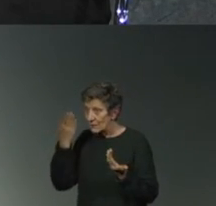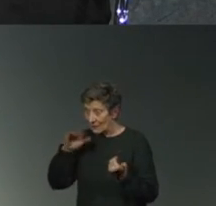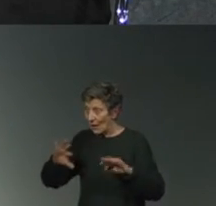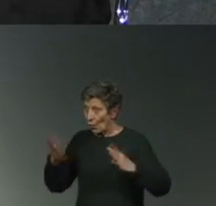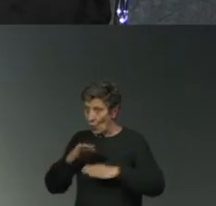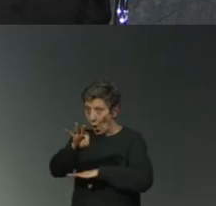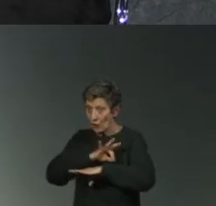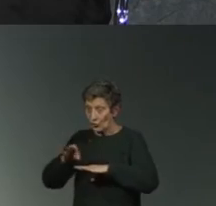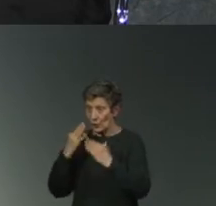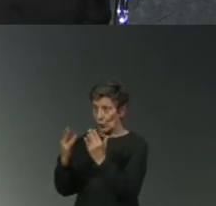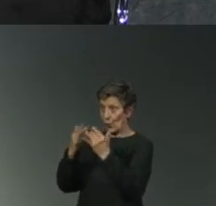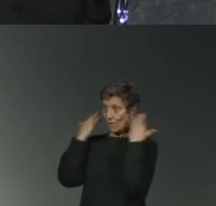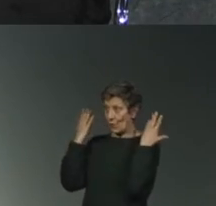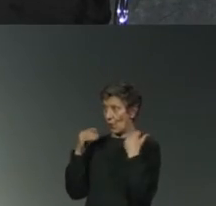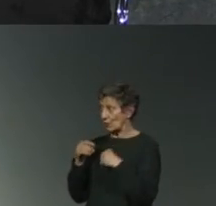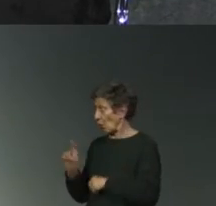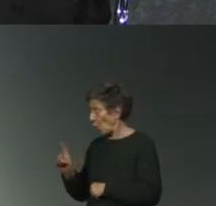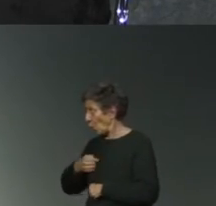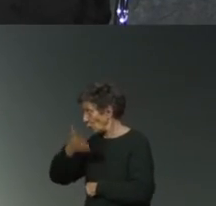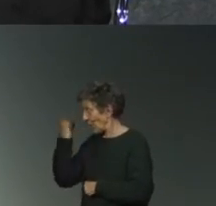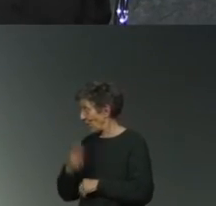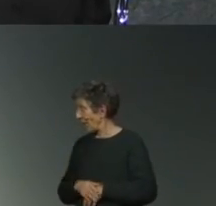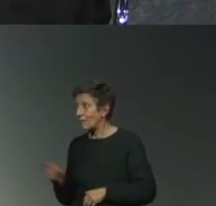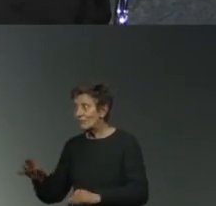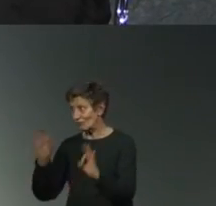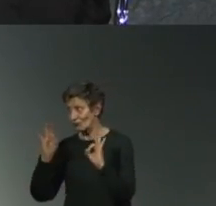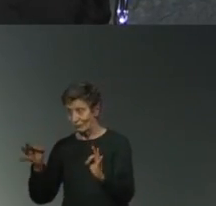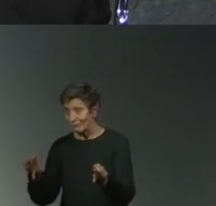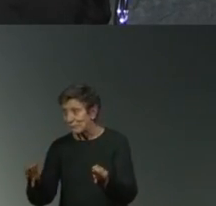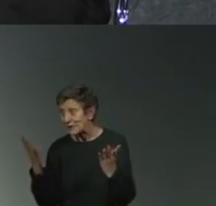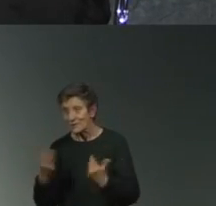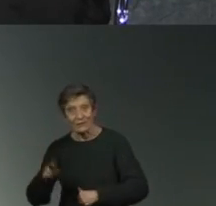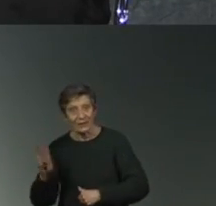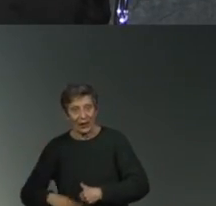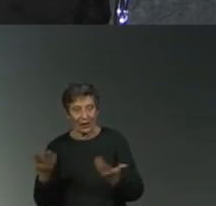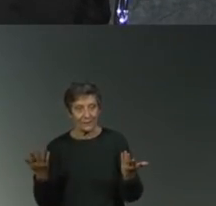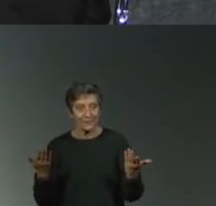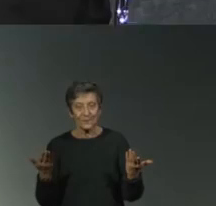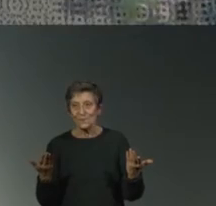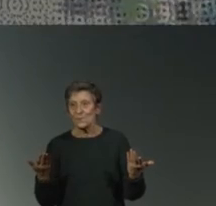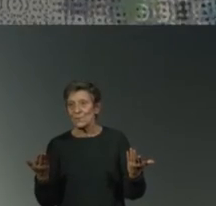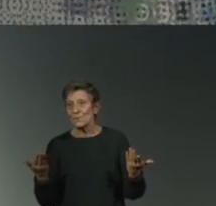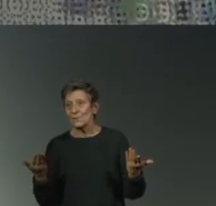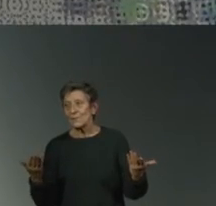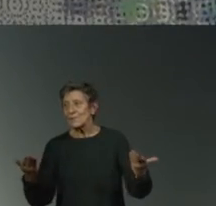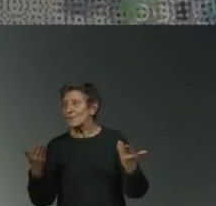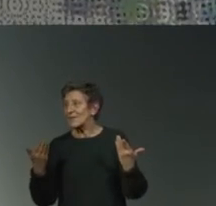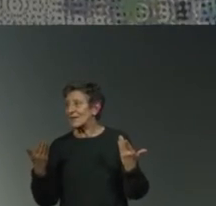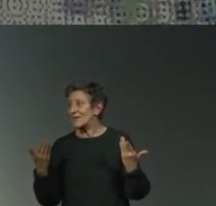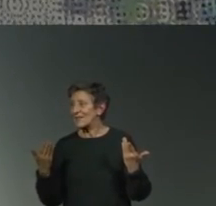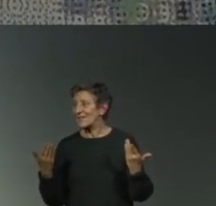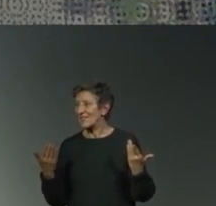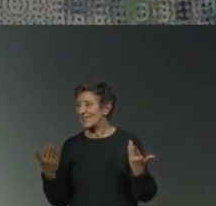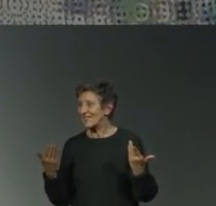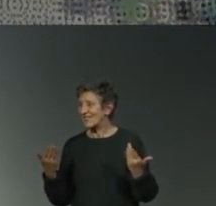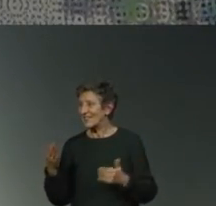Non, je ne vous connaissais pas. Alors, je... vous tombez vraiment Alors, très, oui. très juste, puisque, en effet, je dis, et Françoise,